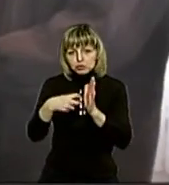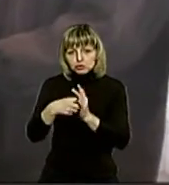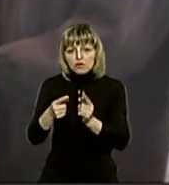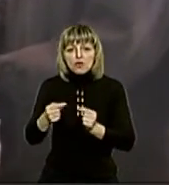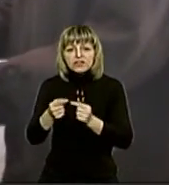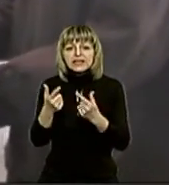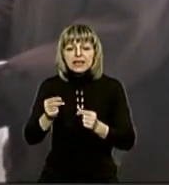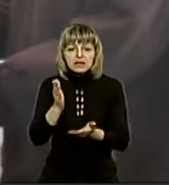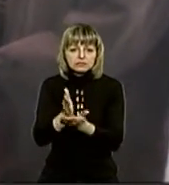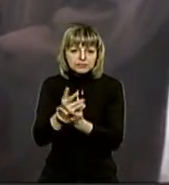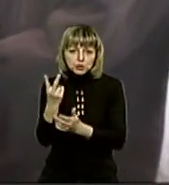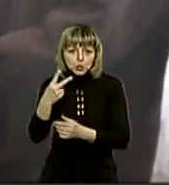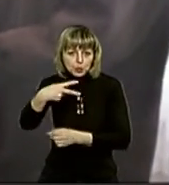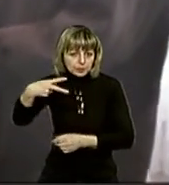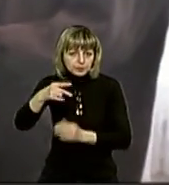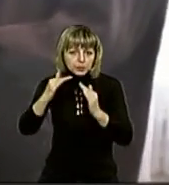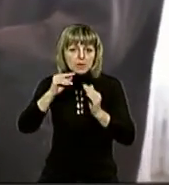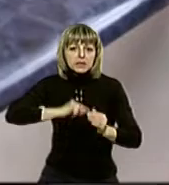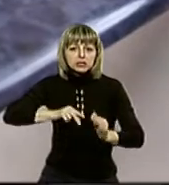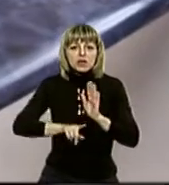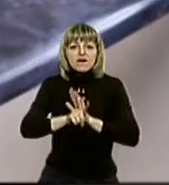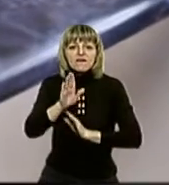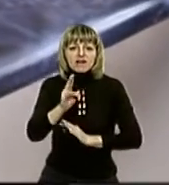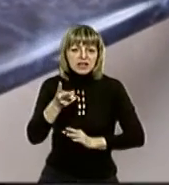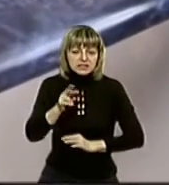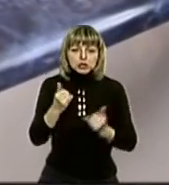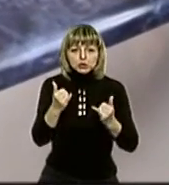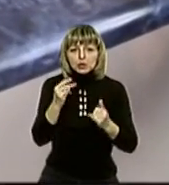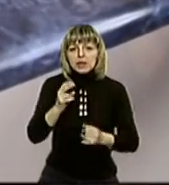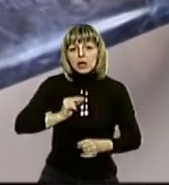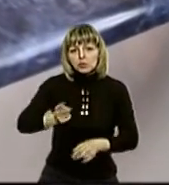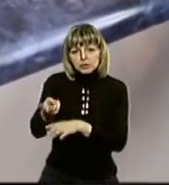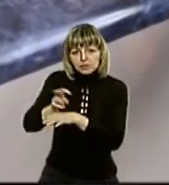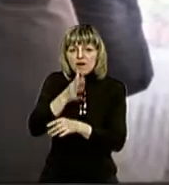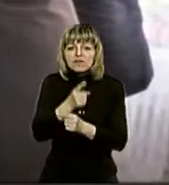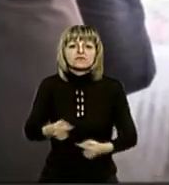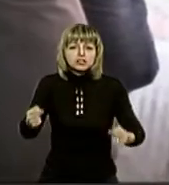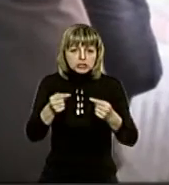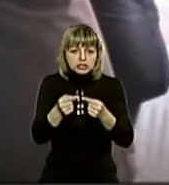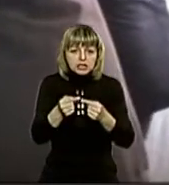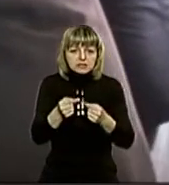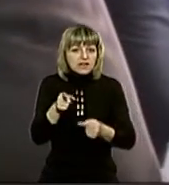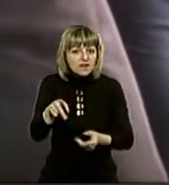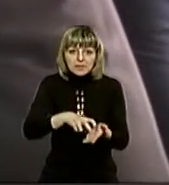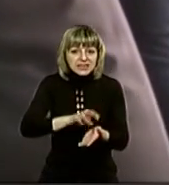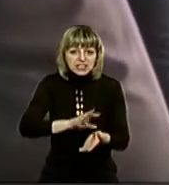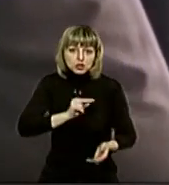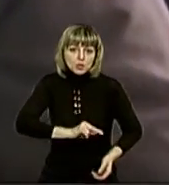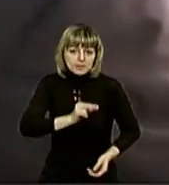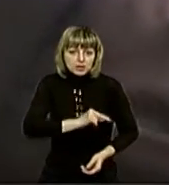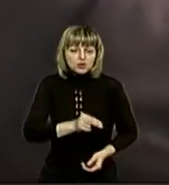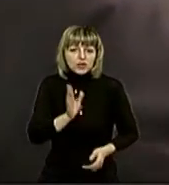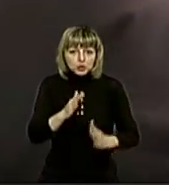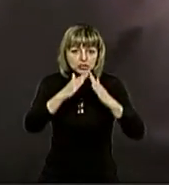яке розташоване на другому поверсі будівлі, працює з вересня. Каже, сьогодні на роботу вийшла вчасно. Вам не страшно працювати в приміщенні,